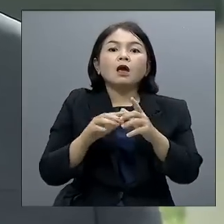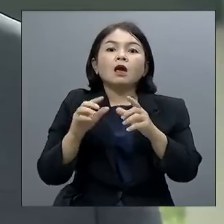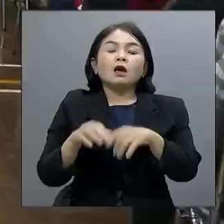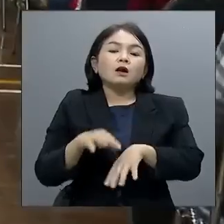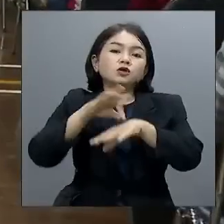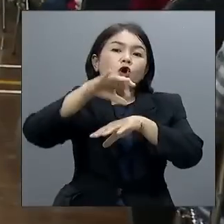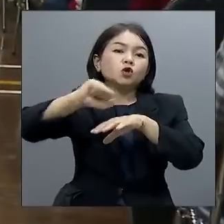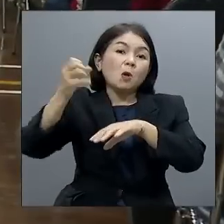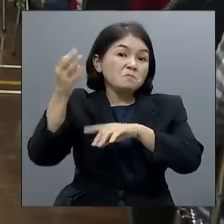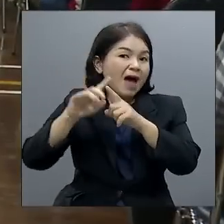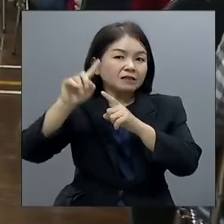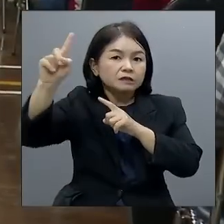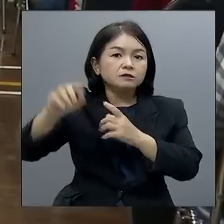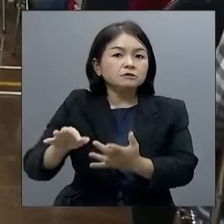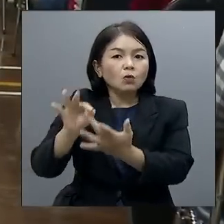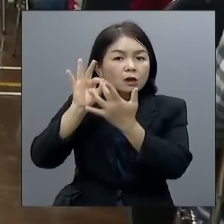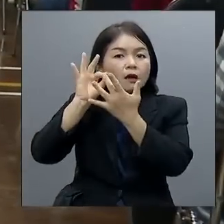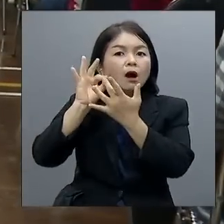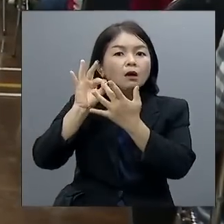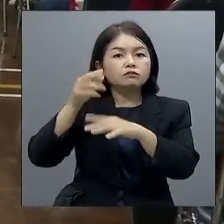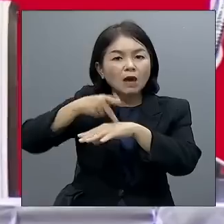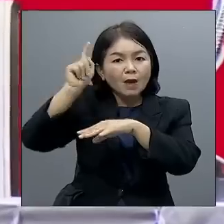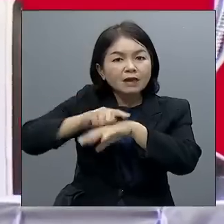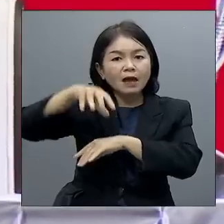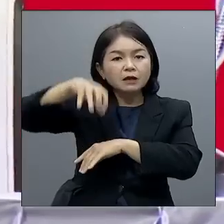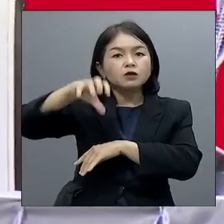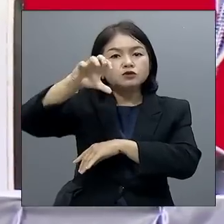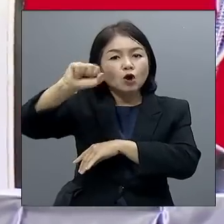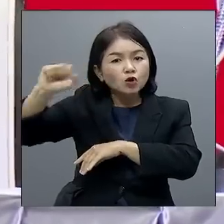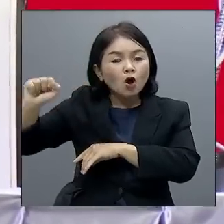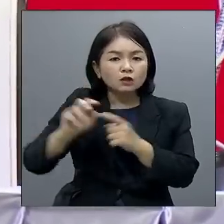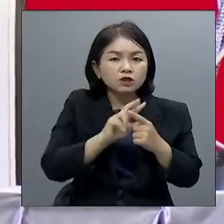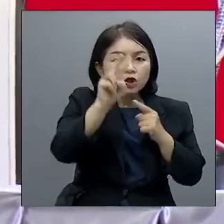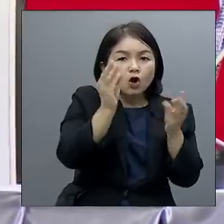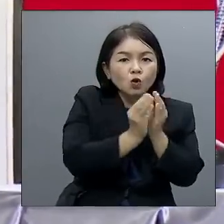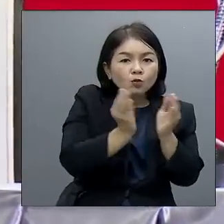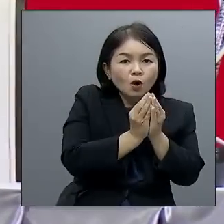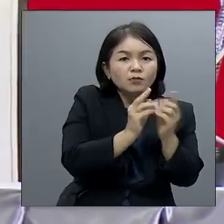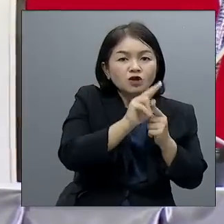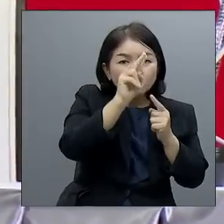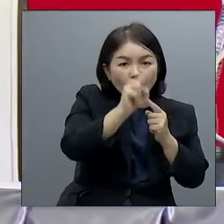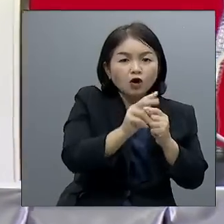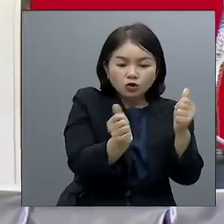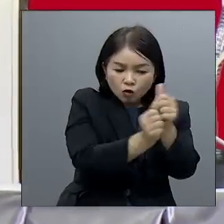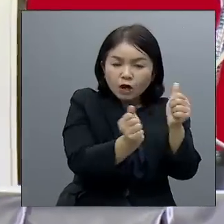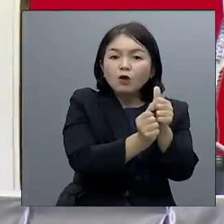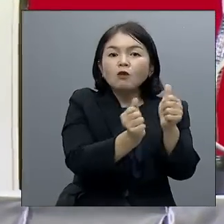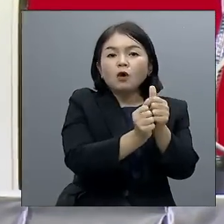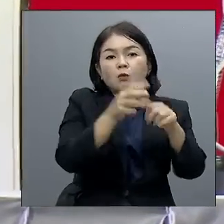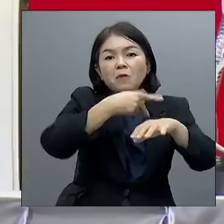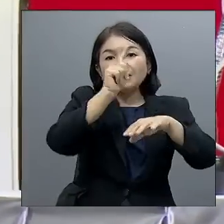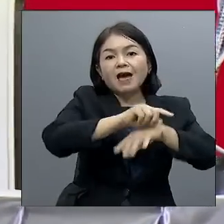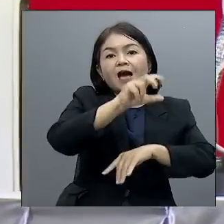จะต้องได้ตำแหน่งประธานสภาผู้แทนราษฎรส่วนพรรคอันดับ 2ควรจะได้ตำแหน่งรองประธานสภาผู้แทนราษฎร